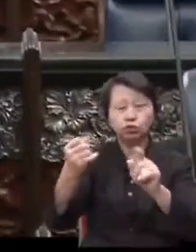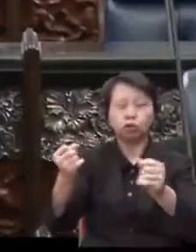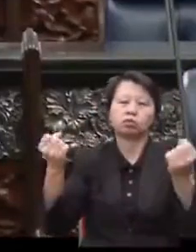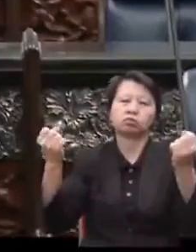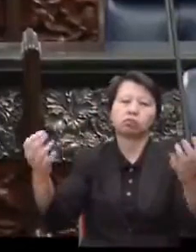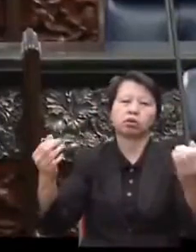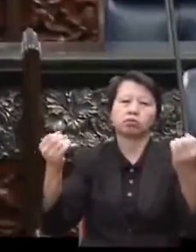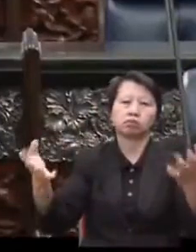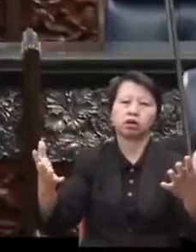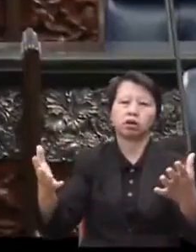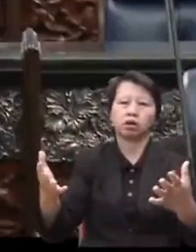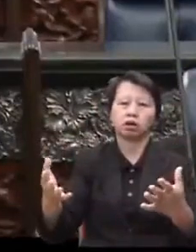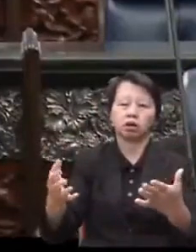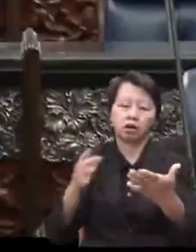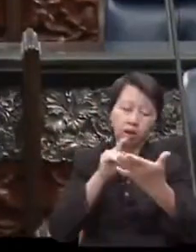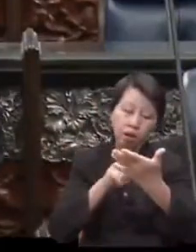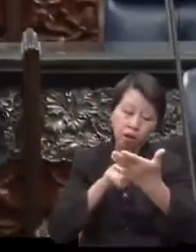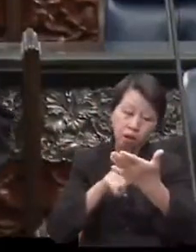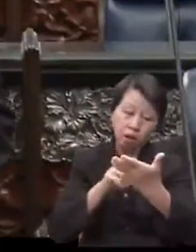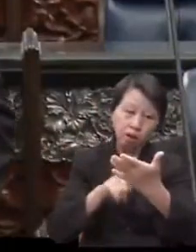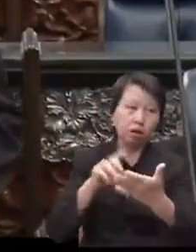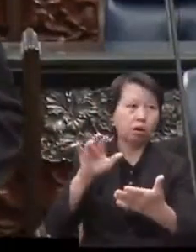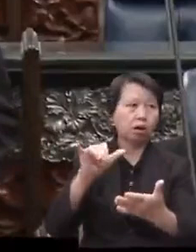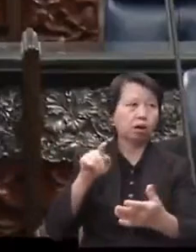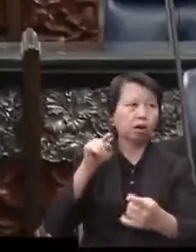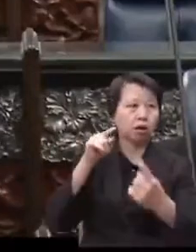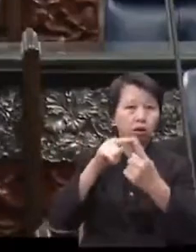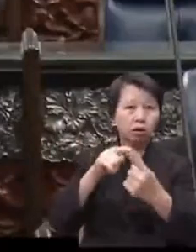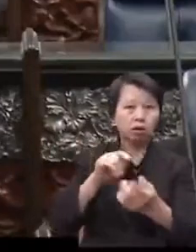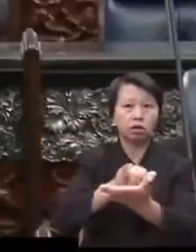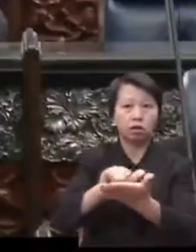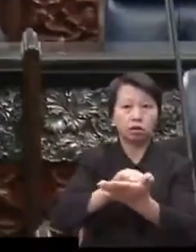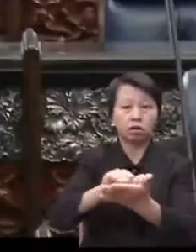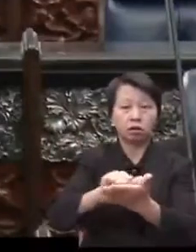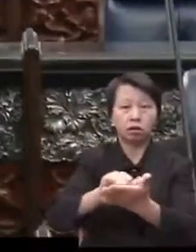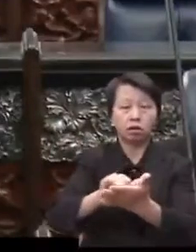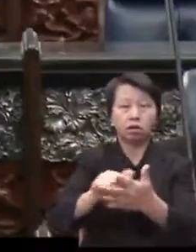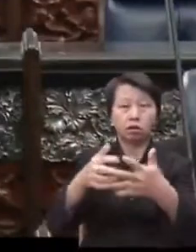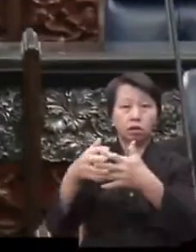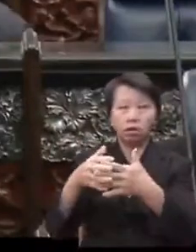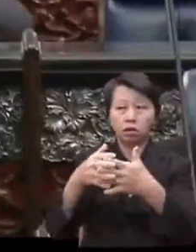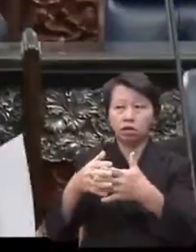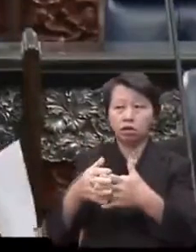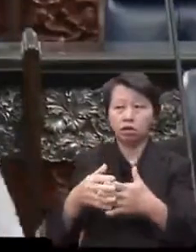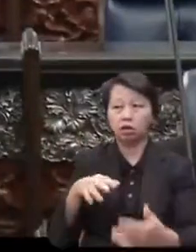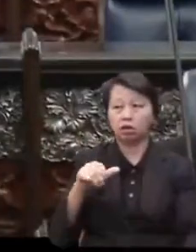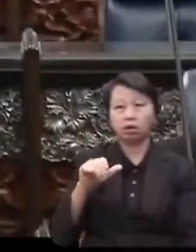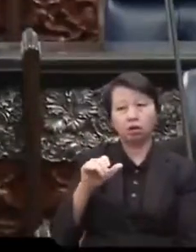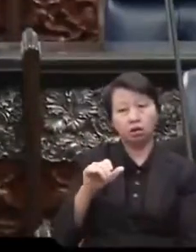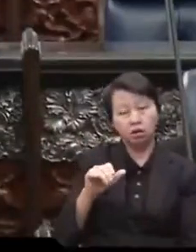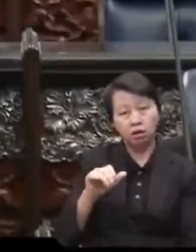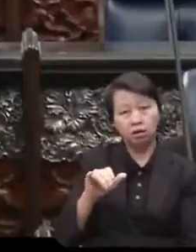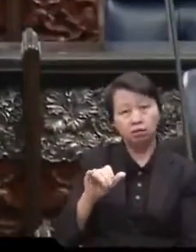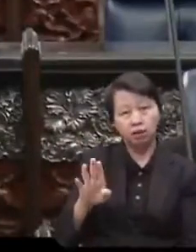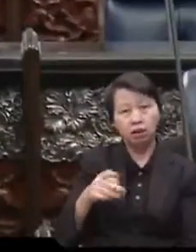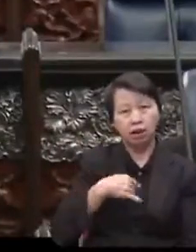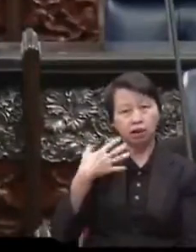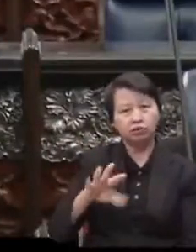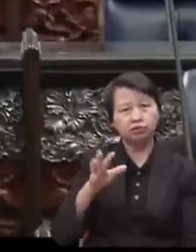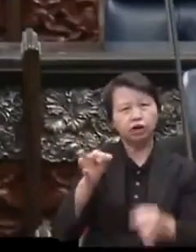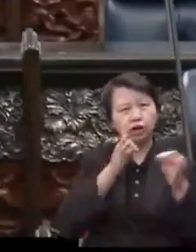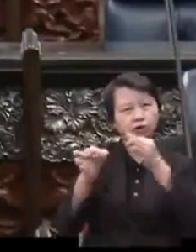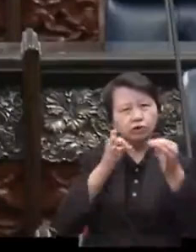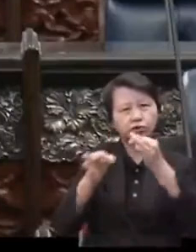daripada view yang amat berhormat ke New York jadi yang amat berhormat jadi Datuk yang dipertua Saya telah memberi